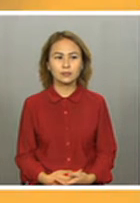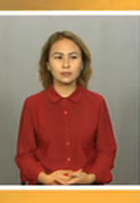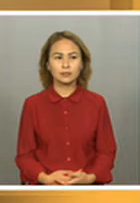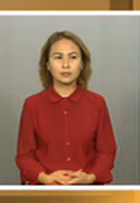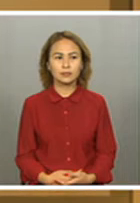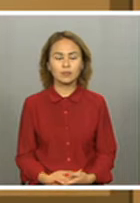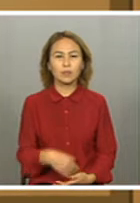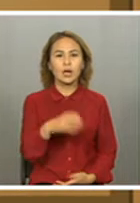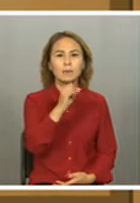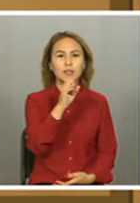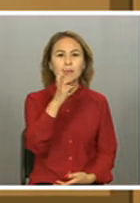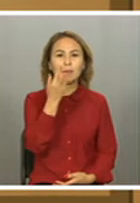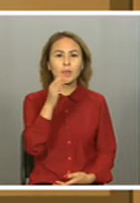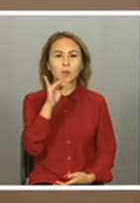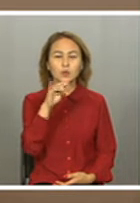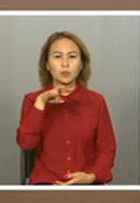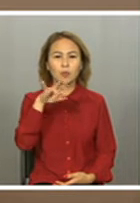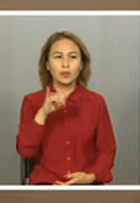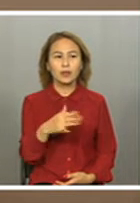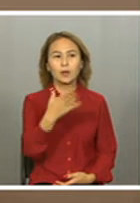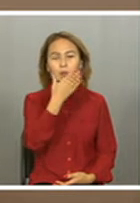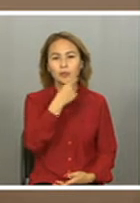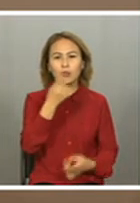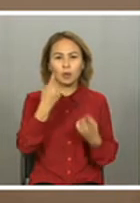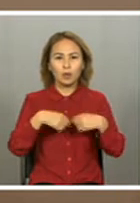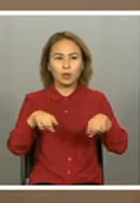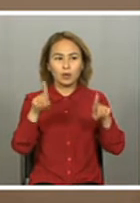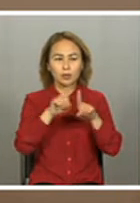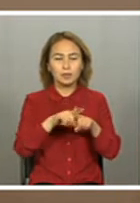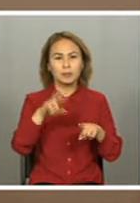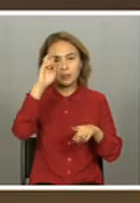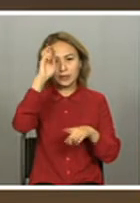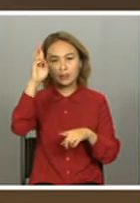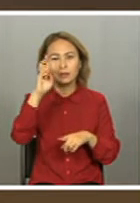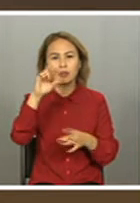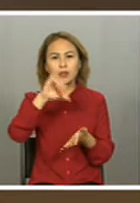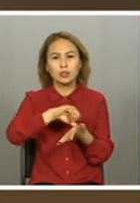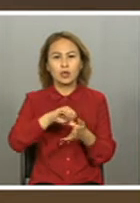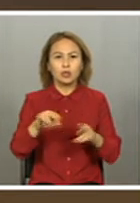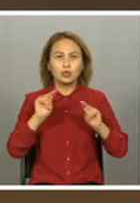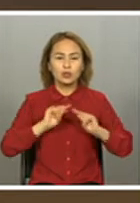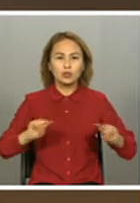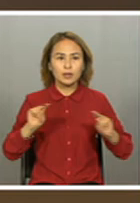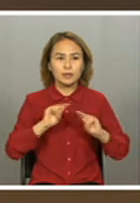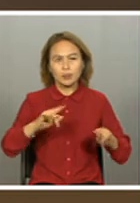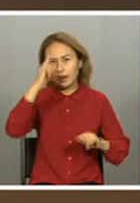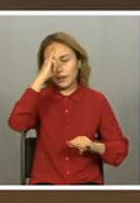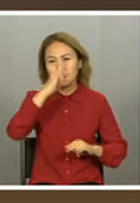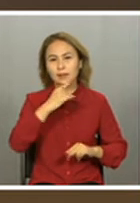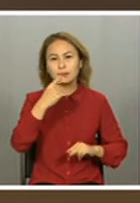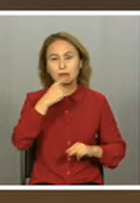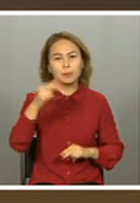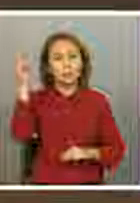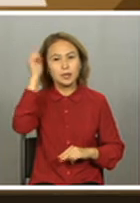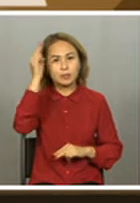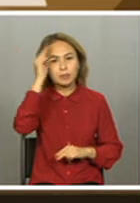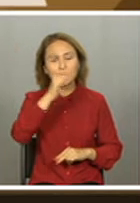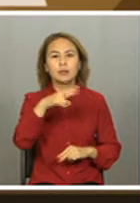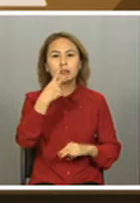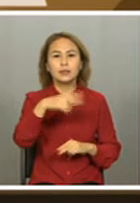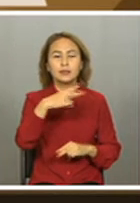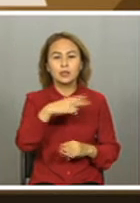Ахмет Байтұрсынұлы көрнекті қоғам және мемлекет қайраткері. Ұстаз, қазақ тіл білімі мен әдебиеттану ілімінің